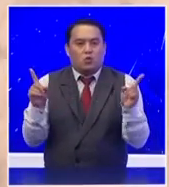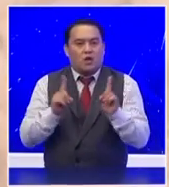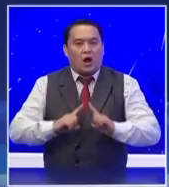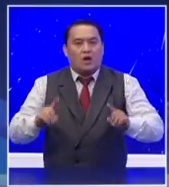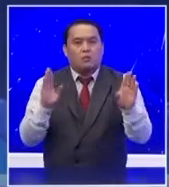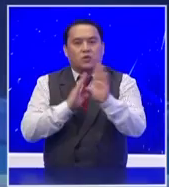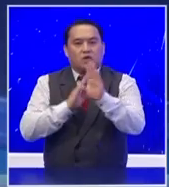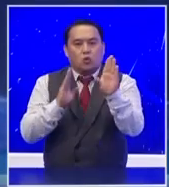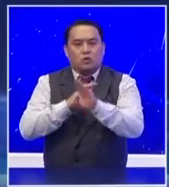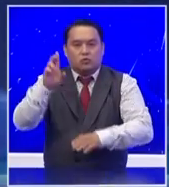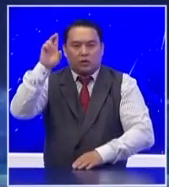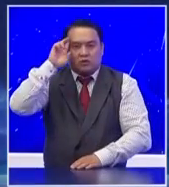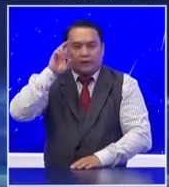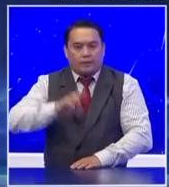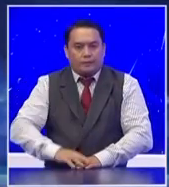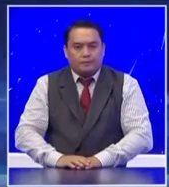страны.